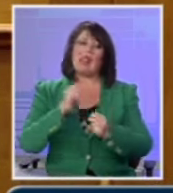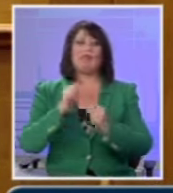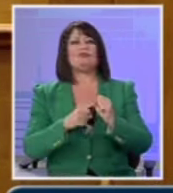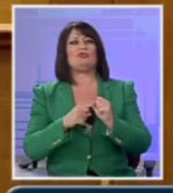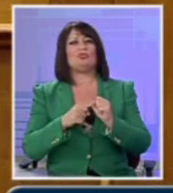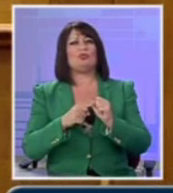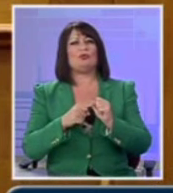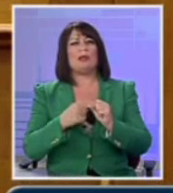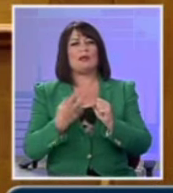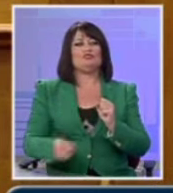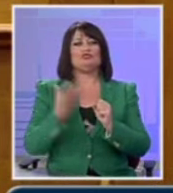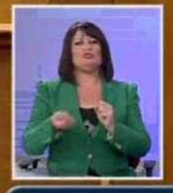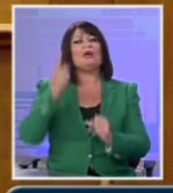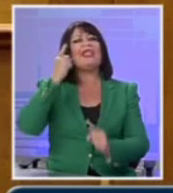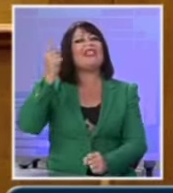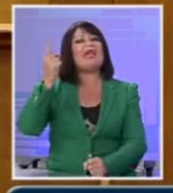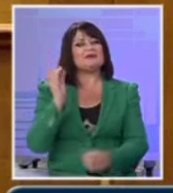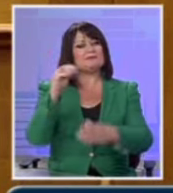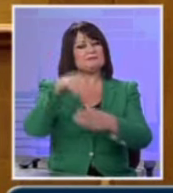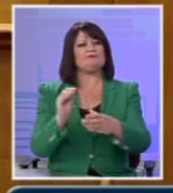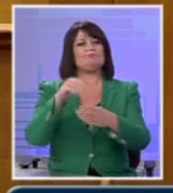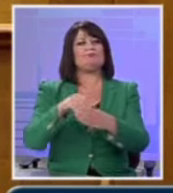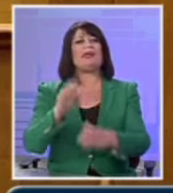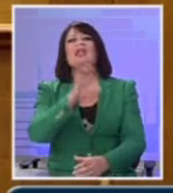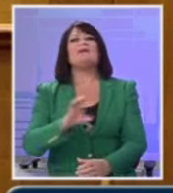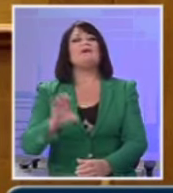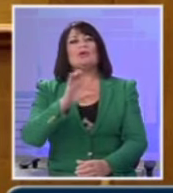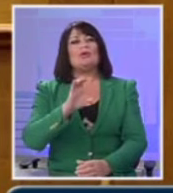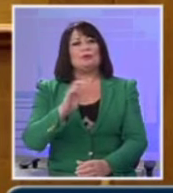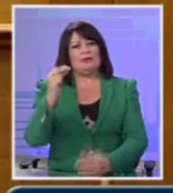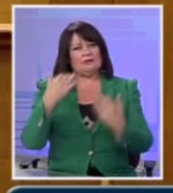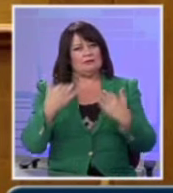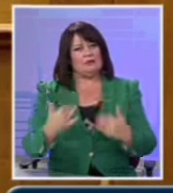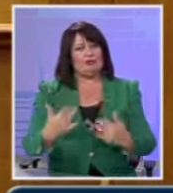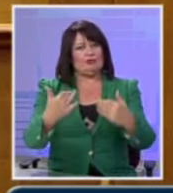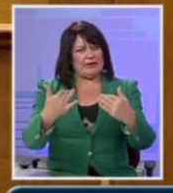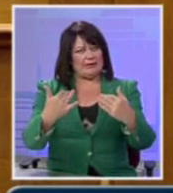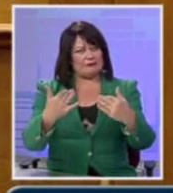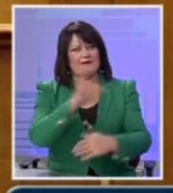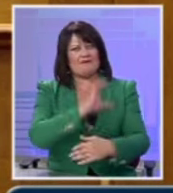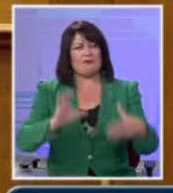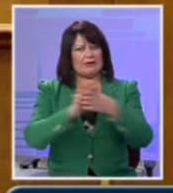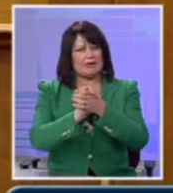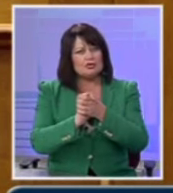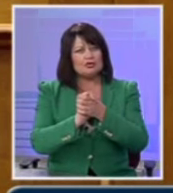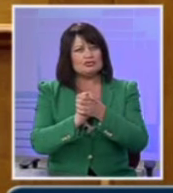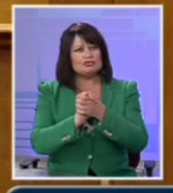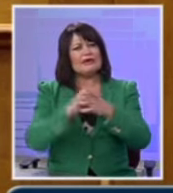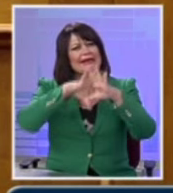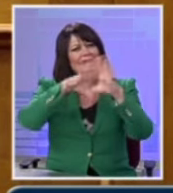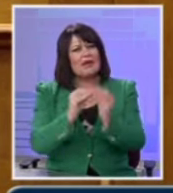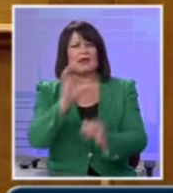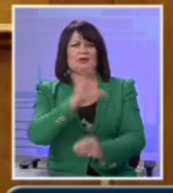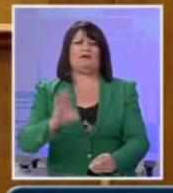την αναζωογόνηση των ιδεών του Ευρωπαϊκού Κοινοβουλίου, της Ευρωπαϊκής Ένωσης, του Ευρωπαϊσμού συνολικά,